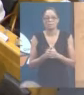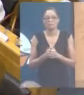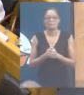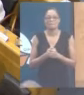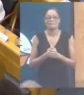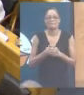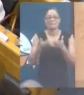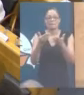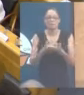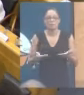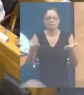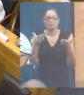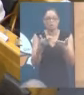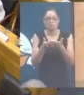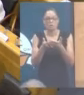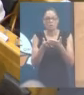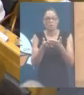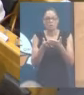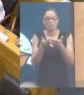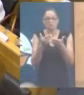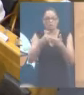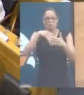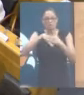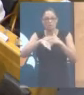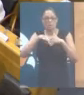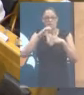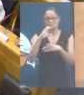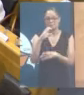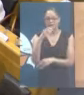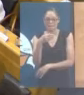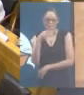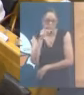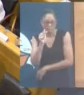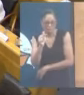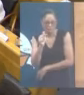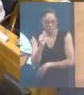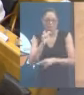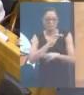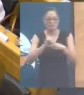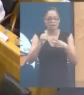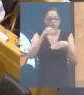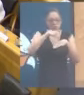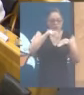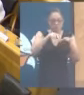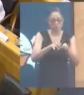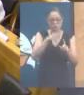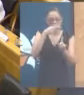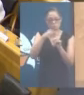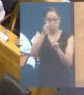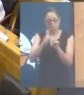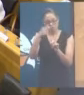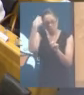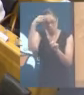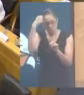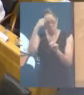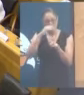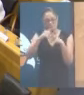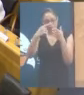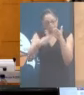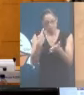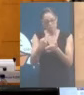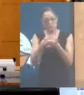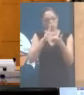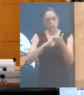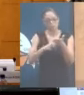d'analyser la situation par moi, enfin le CMT, conseil d'administration et présidente, du renouvellement ou pas du